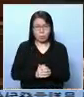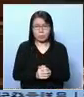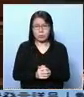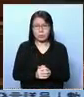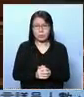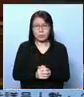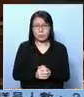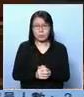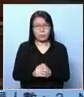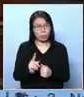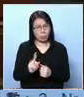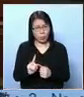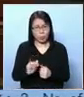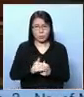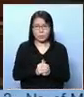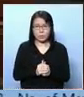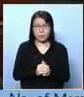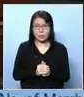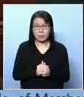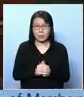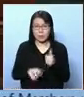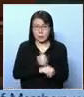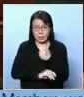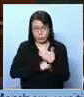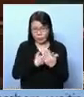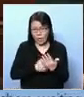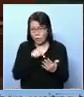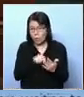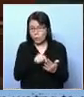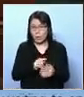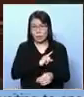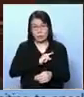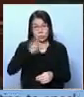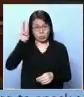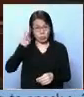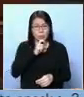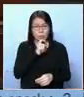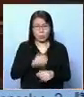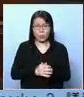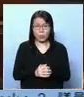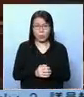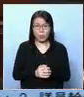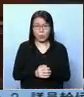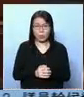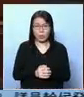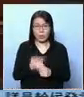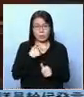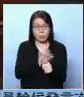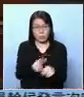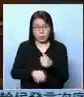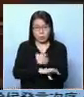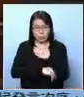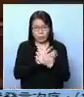你点可以系对得住基本法？你哋宣个誓噶，系要维护基本